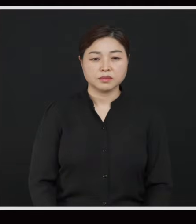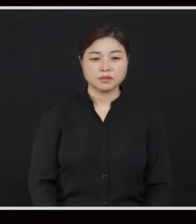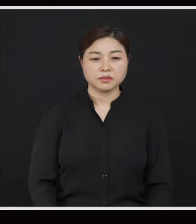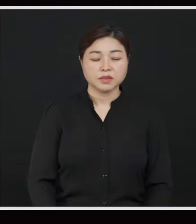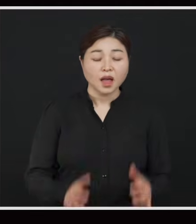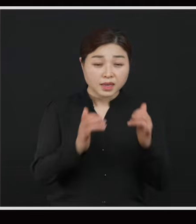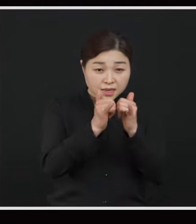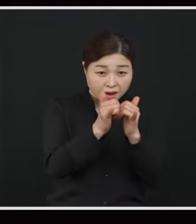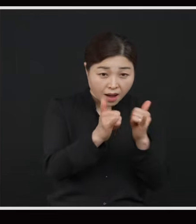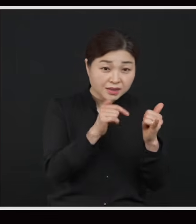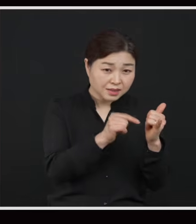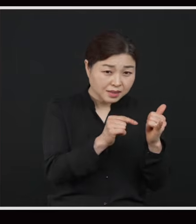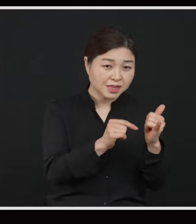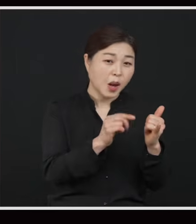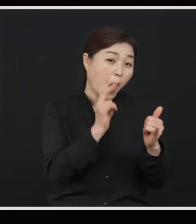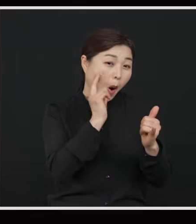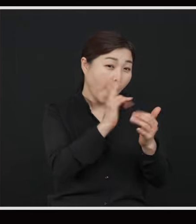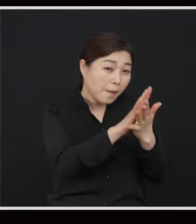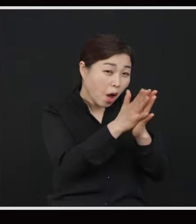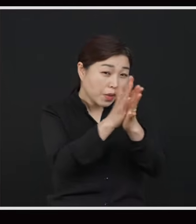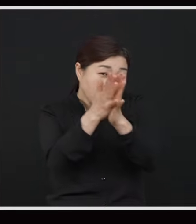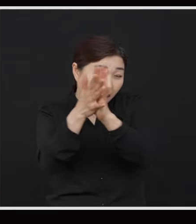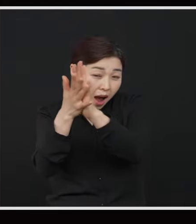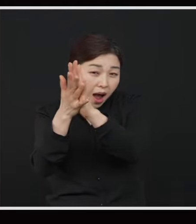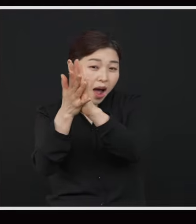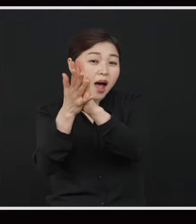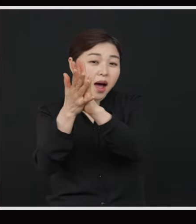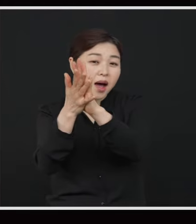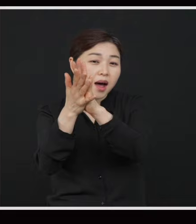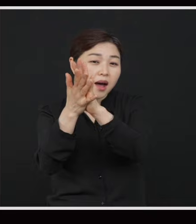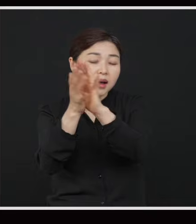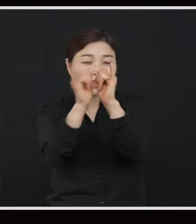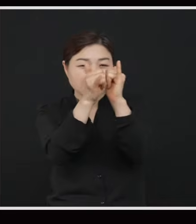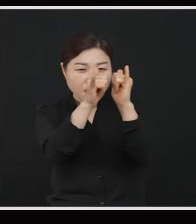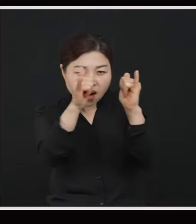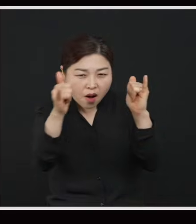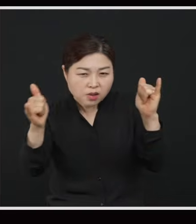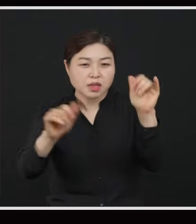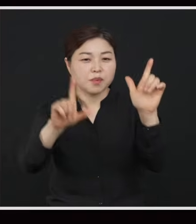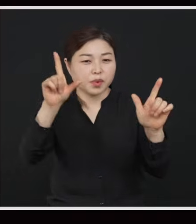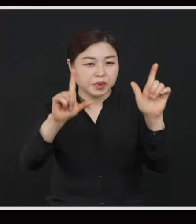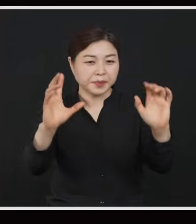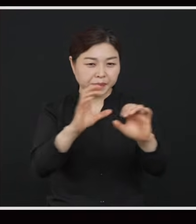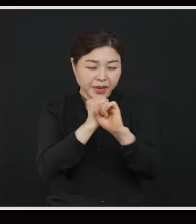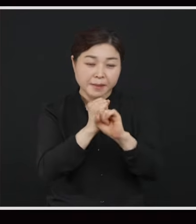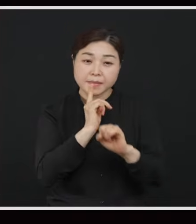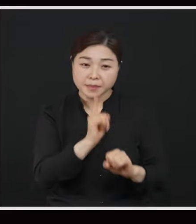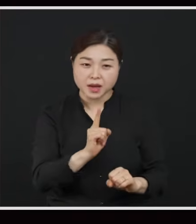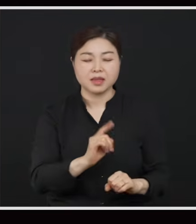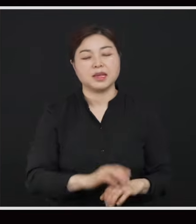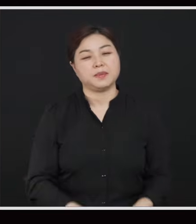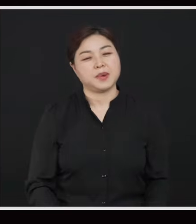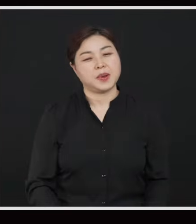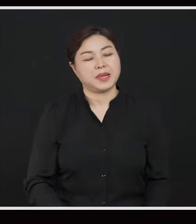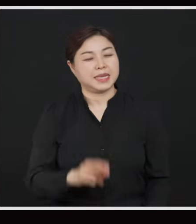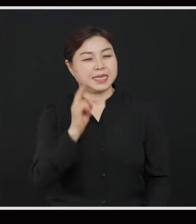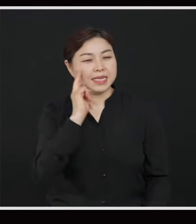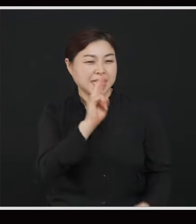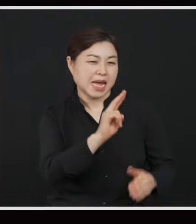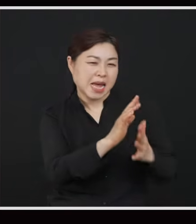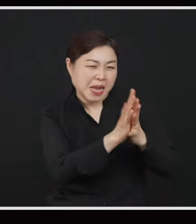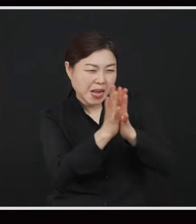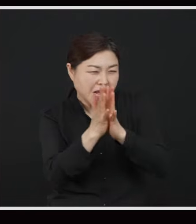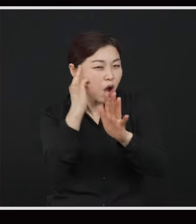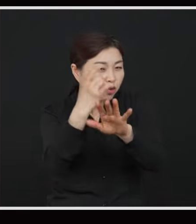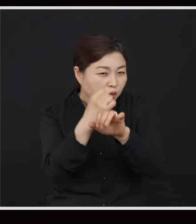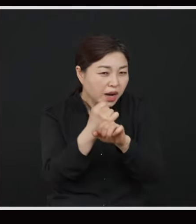그래서 인류 진화의 역사를 간략하게 요약을 드릴 것 같으면은 뭐 약간 진화론 연구하시는 분들은